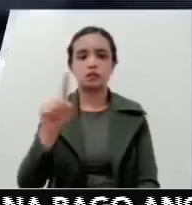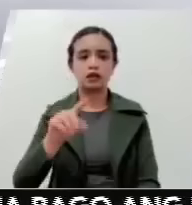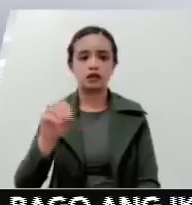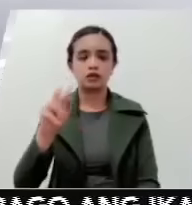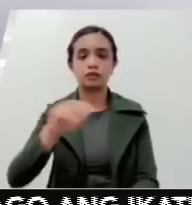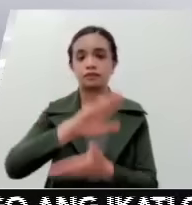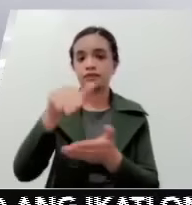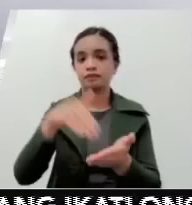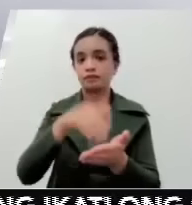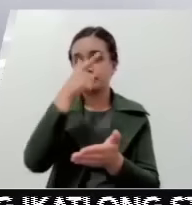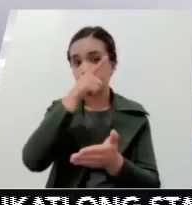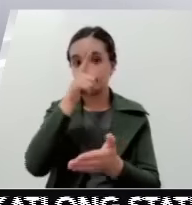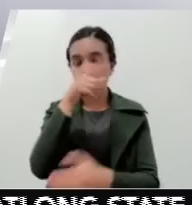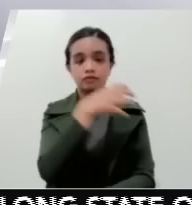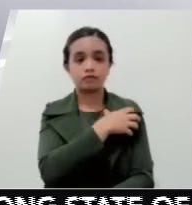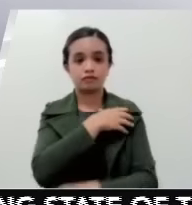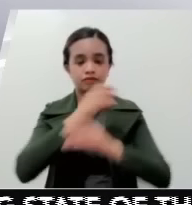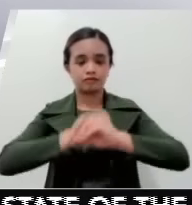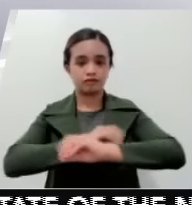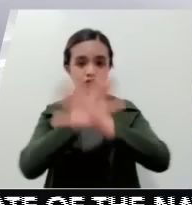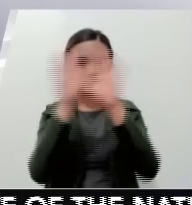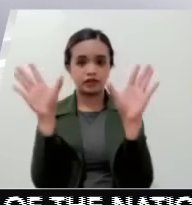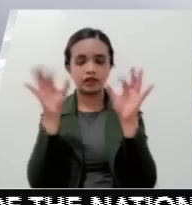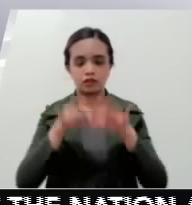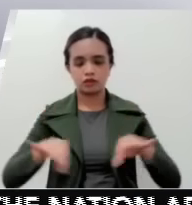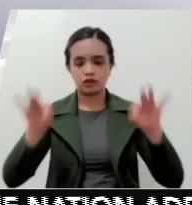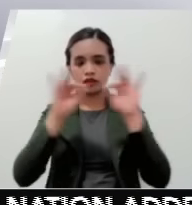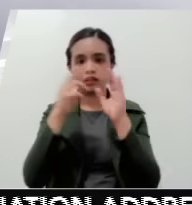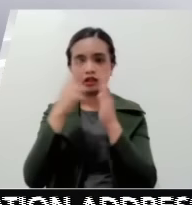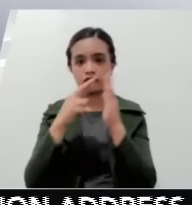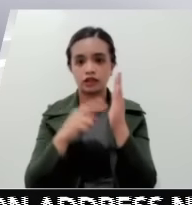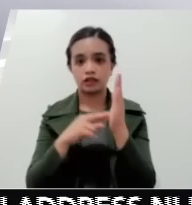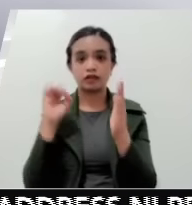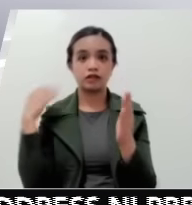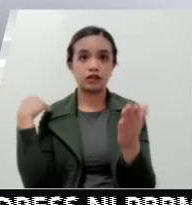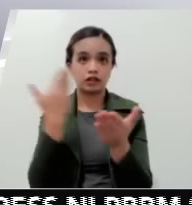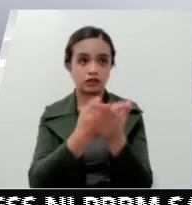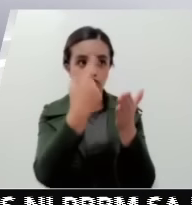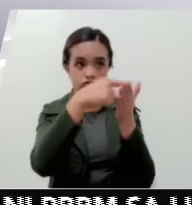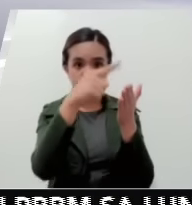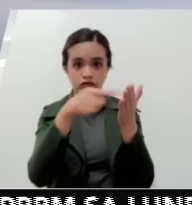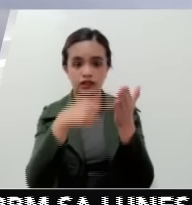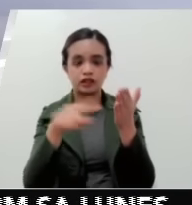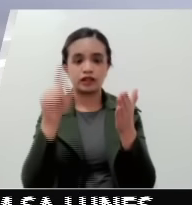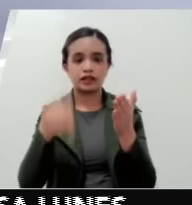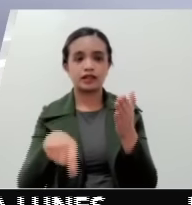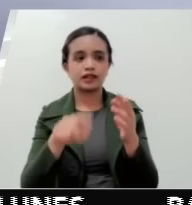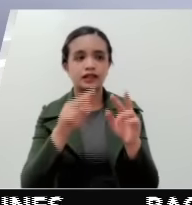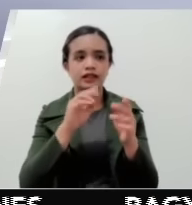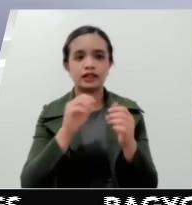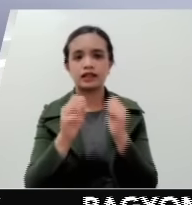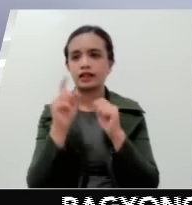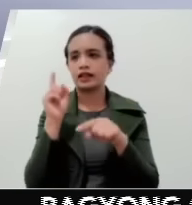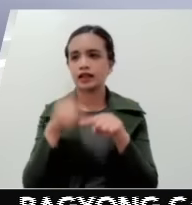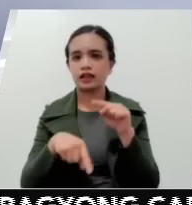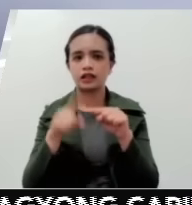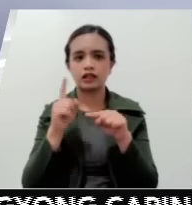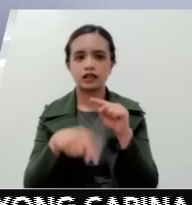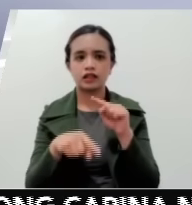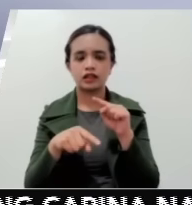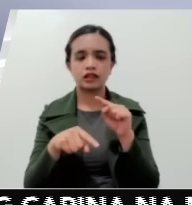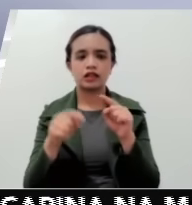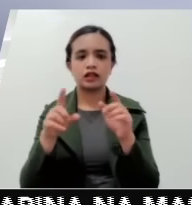PNP... Basta ang rule lang pagdating sa checkpoints ay plain view, hindi po ba? Hindi pwedeng palabasin ang sasakyan, ang